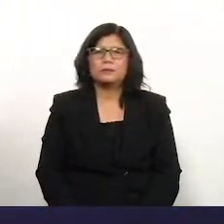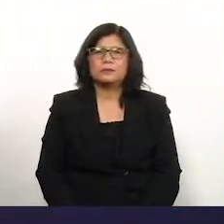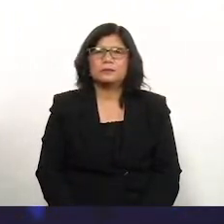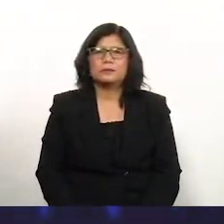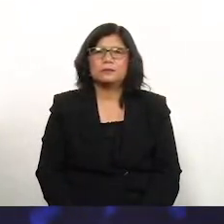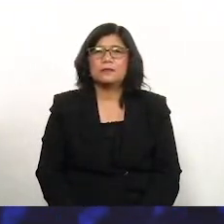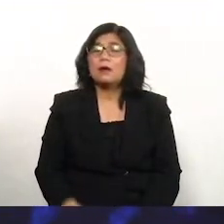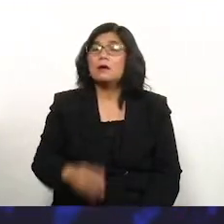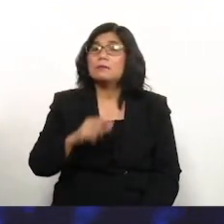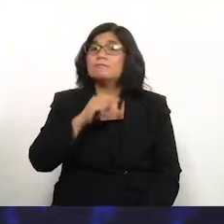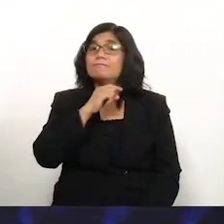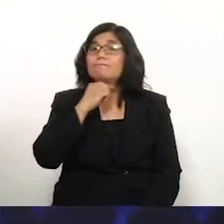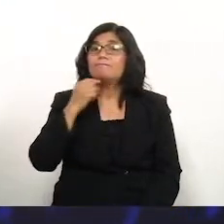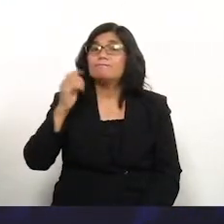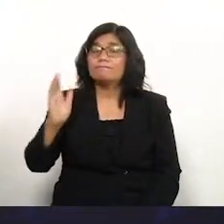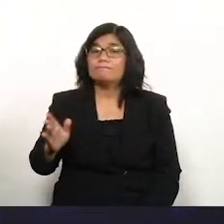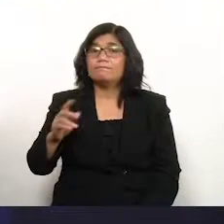the set percaya